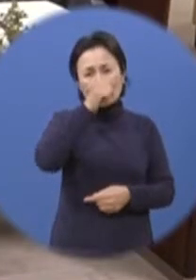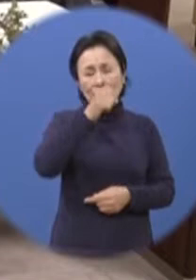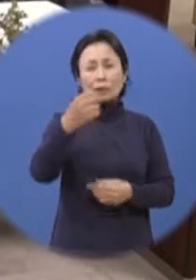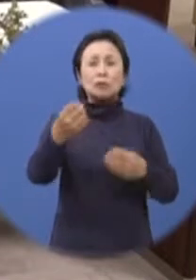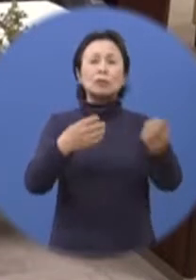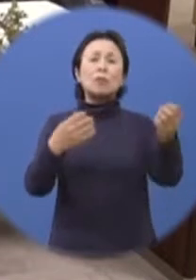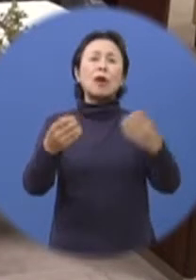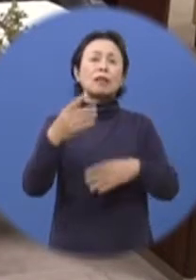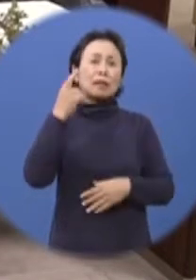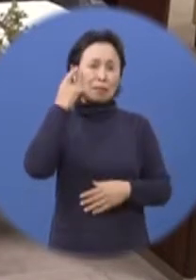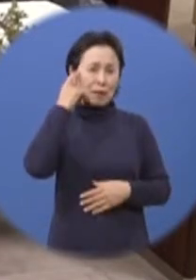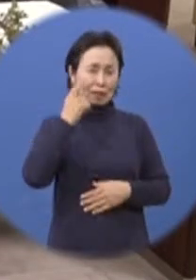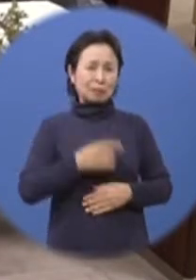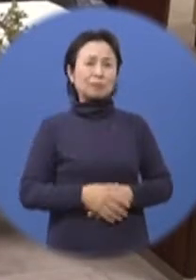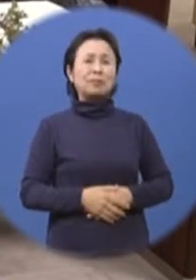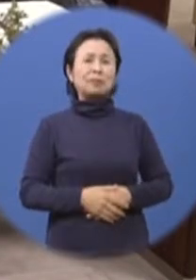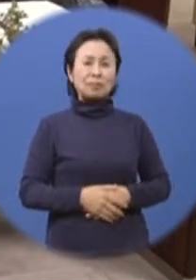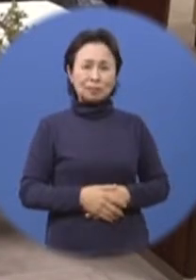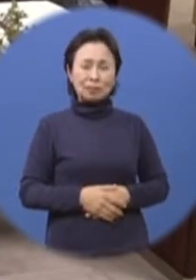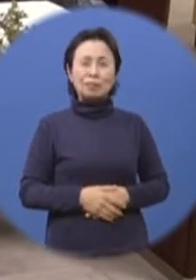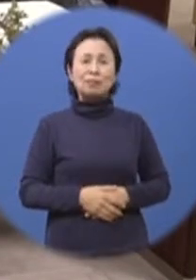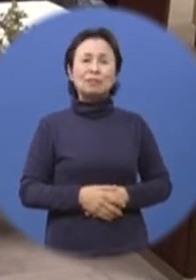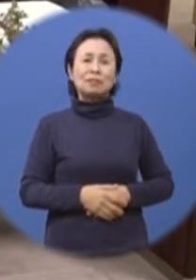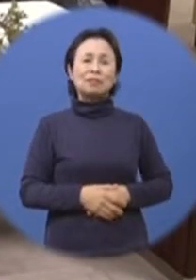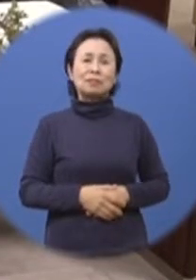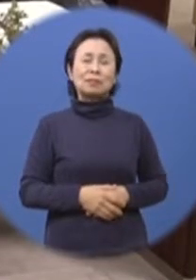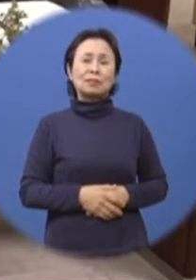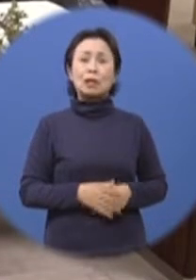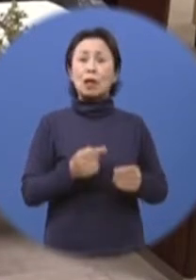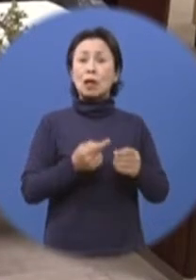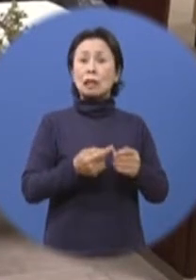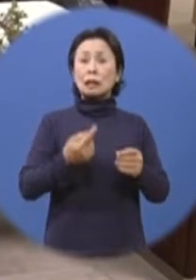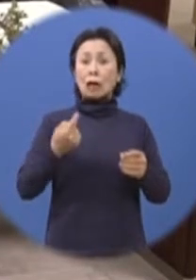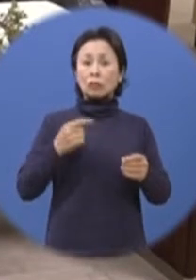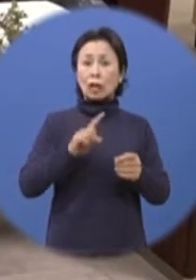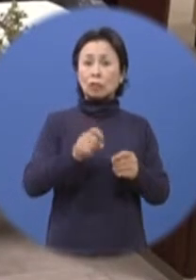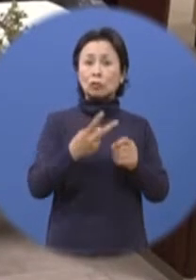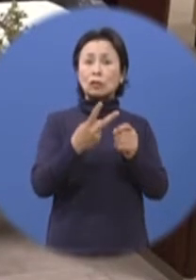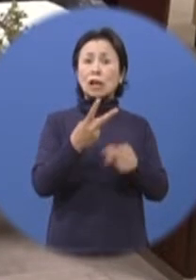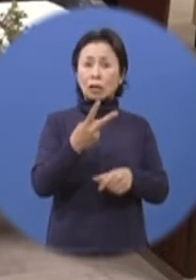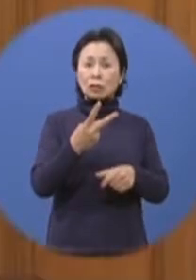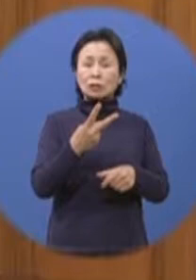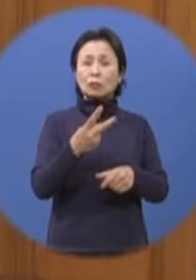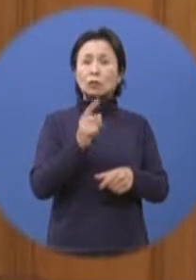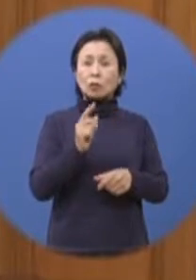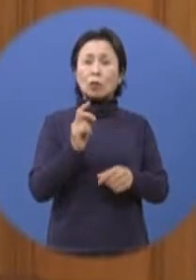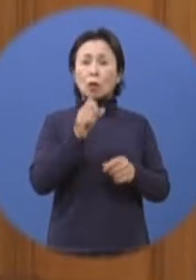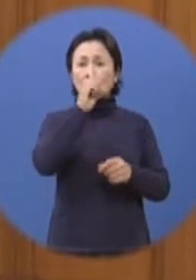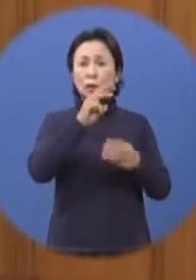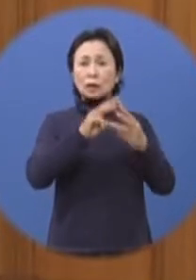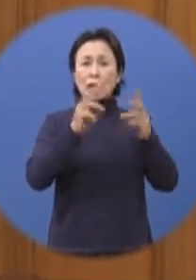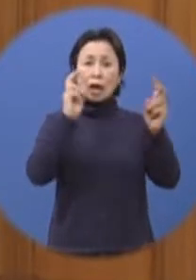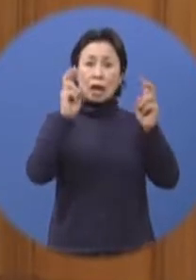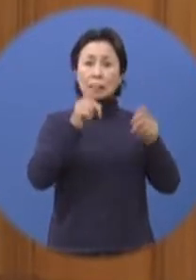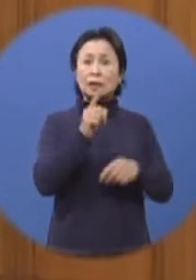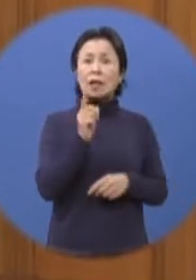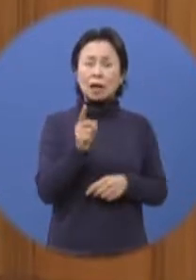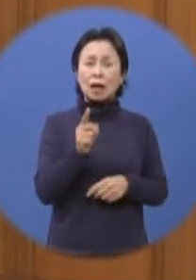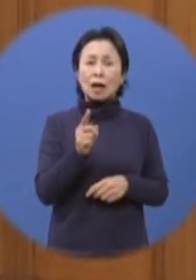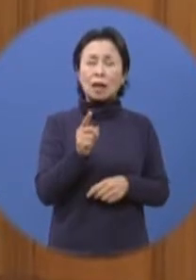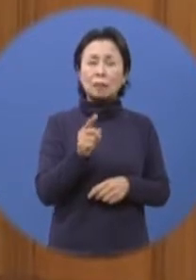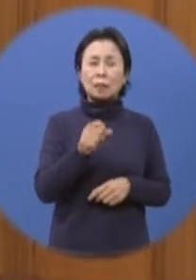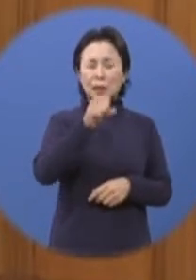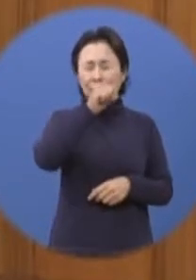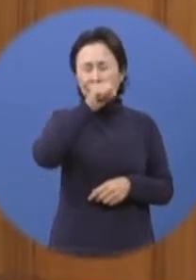あの努力が実りまして知事あの昨年12月に吉田いるシス株式会社がグッド